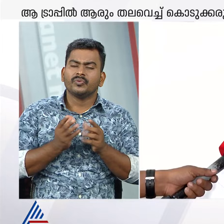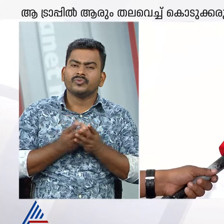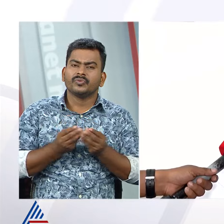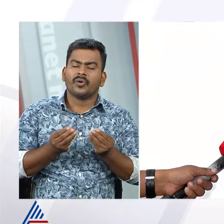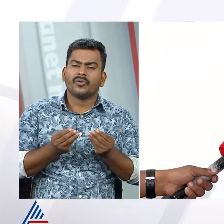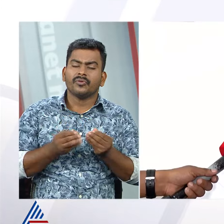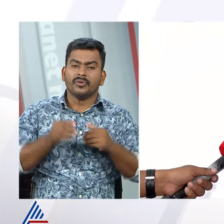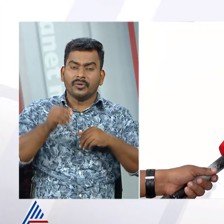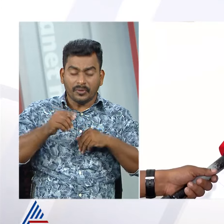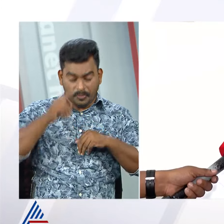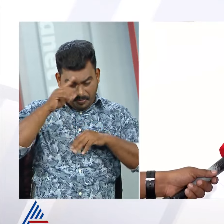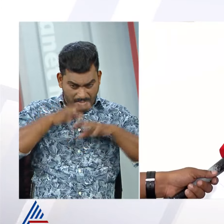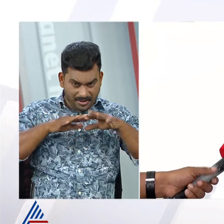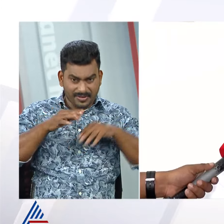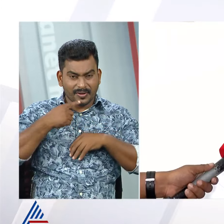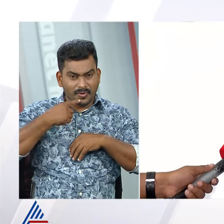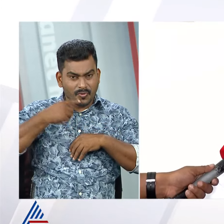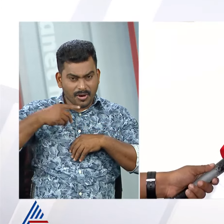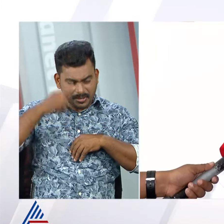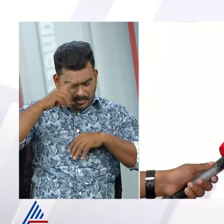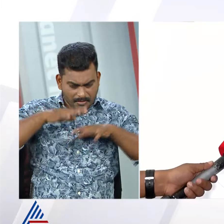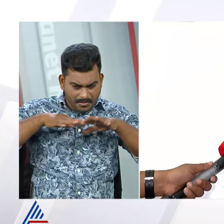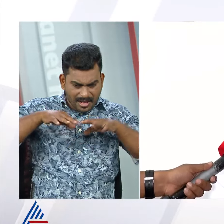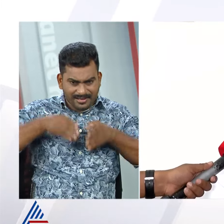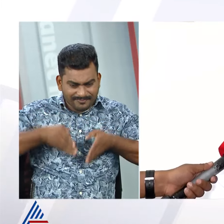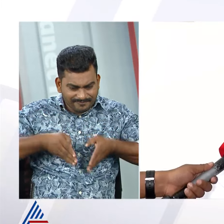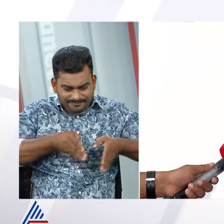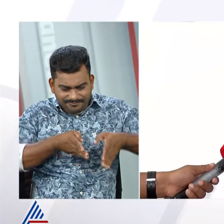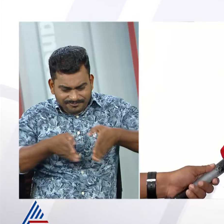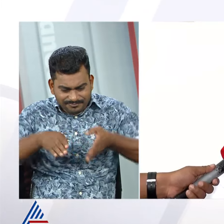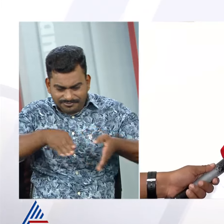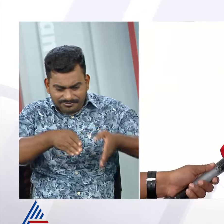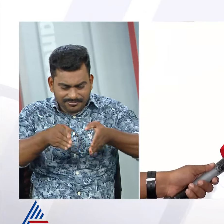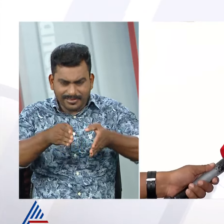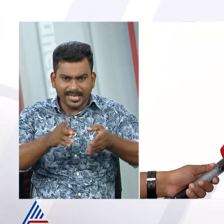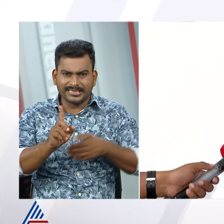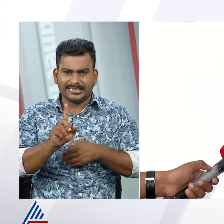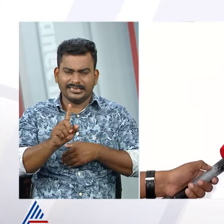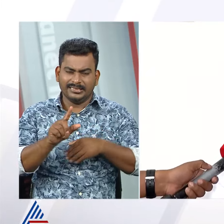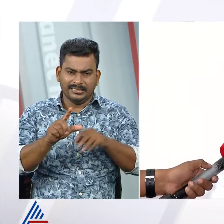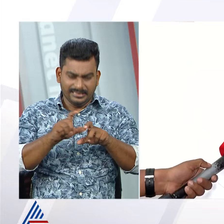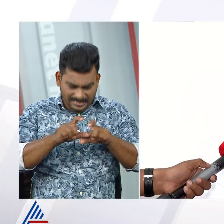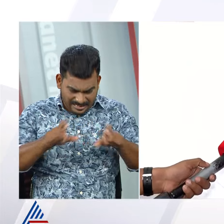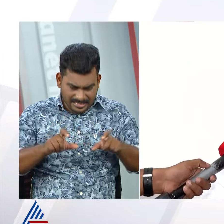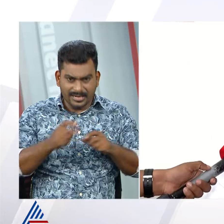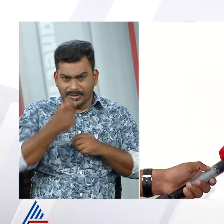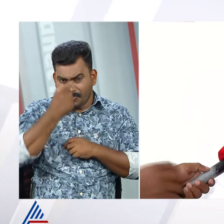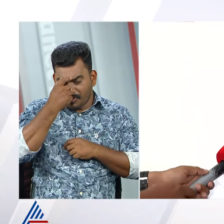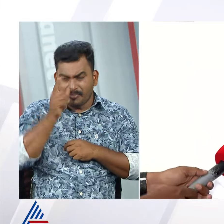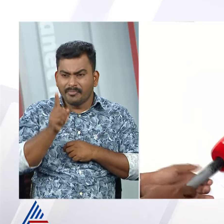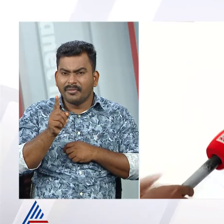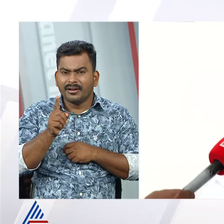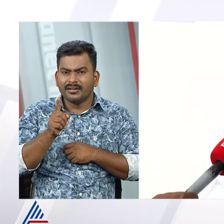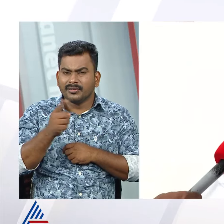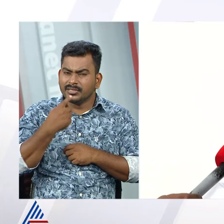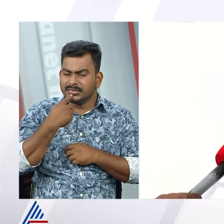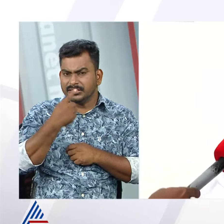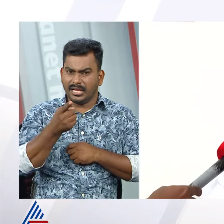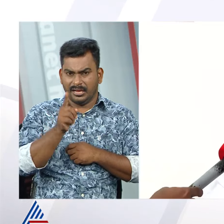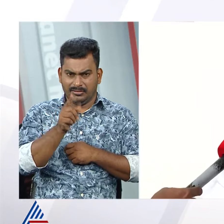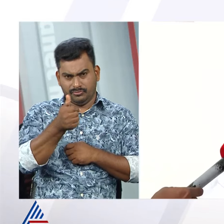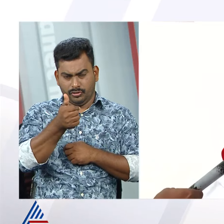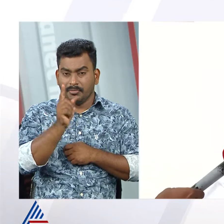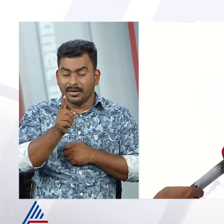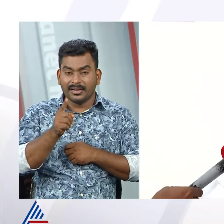അങ്ങനെ ആക്കി തീർക്കാനുള്ള ട്രാപ്പിൽ തലവെച്ച് കൊടുക്കണ്ട എന്ന് പാർട്ടി സെക്രട്ടറിയോട് നമ്മൾ പറഞ്ഞിട്ടുണ്ട്. പക്ഷേ അങ്ങ് പറയുന്നതിനെ മുഴുവൻ തള്ളിയിട്ടാണ് ജില്ലാ സെക്രട്ടറിന് സംസാരിച്ചത്.